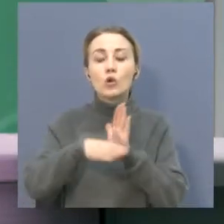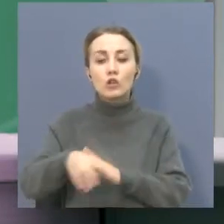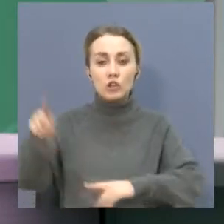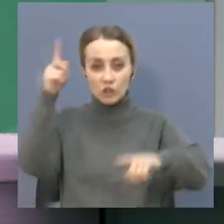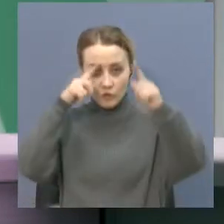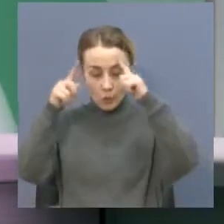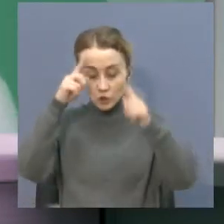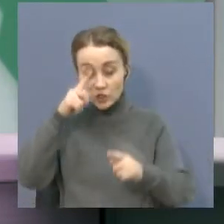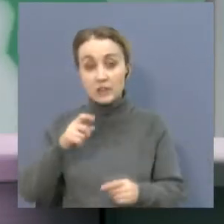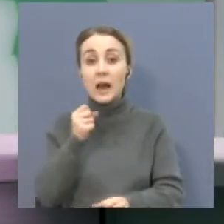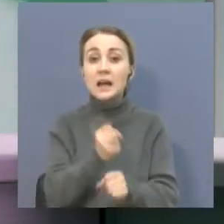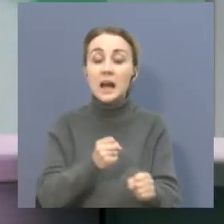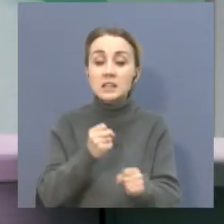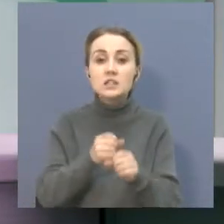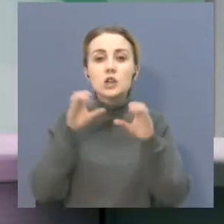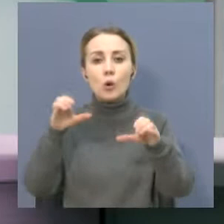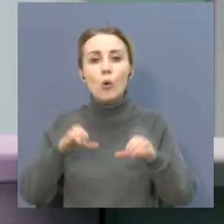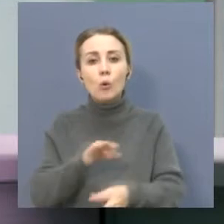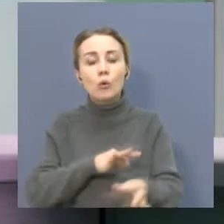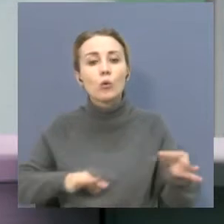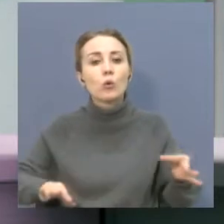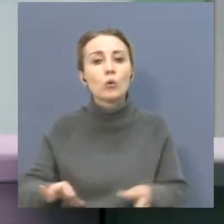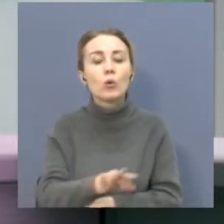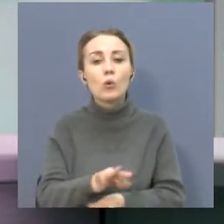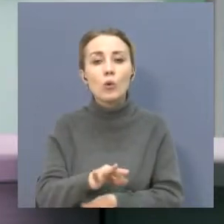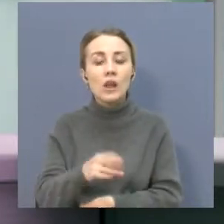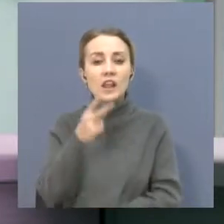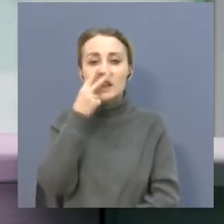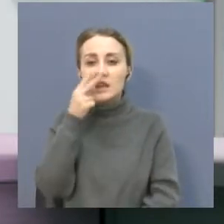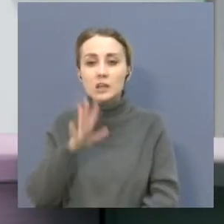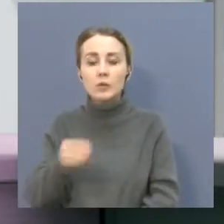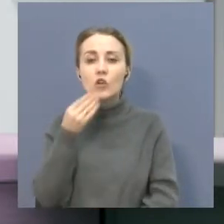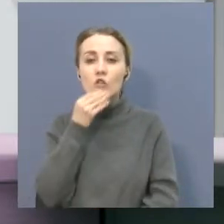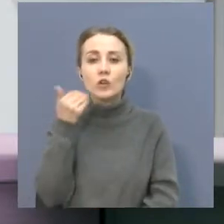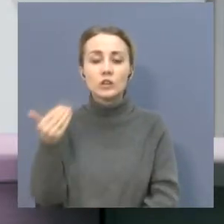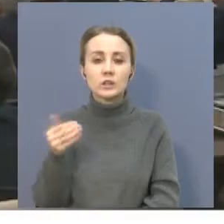шығармашылықты жетілдіру мәселелерін түсіндірген әділет министрі сынға ұшырады.